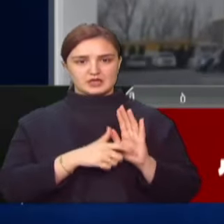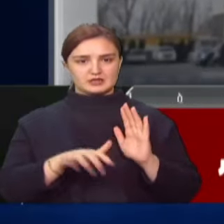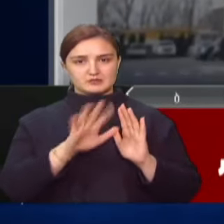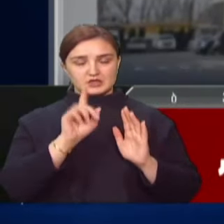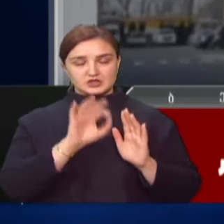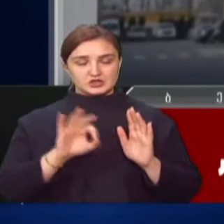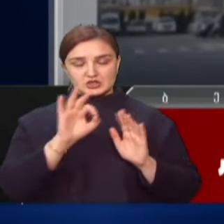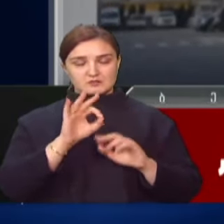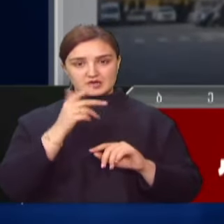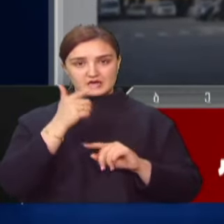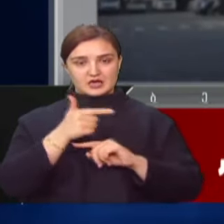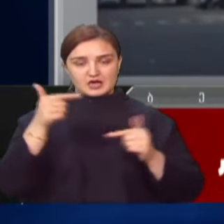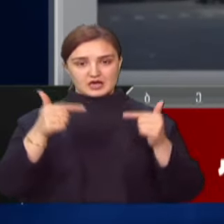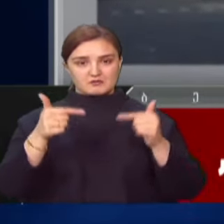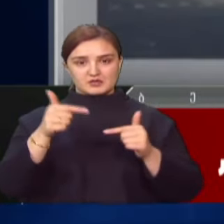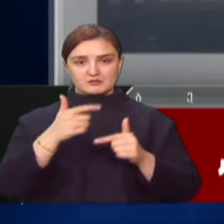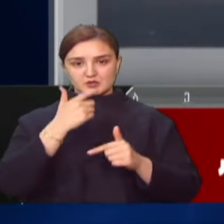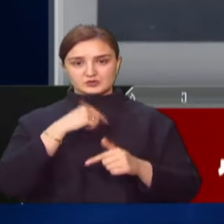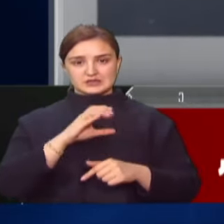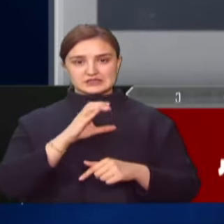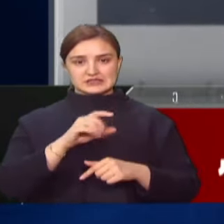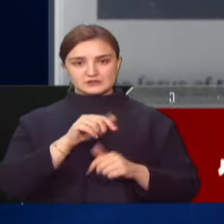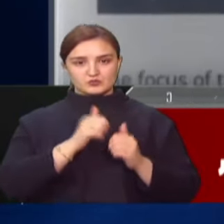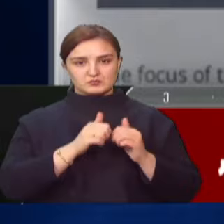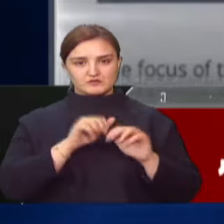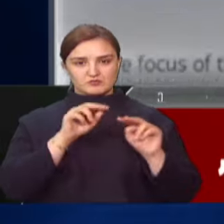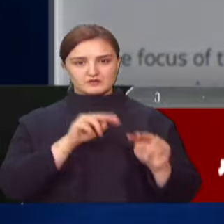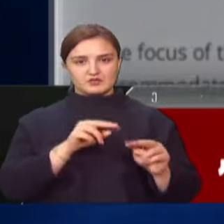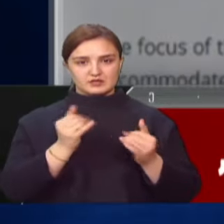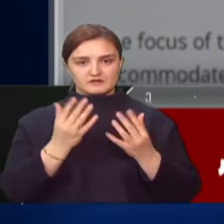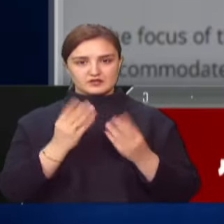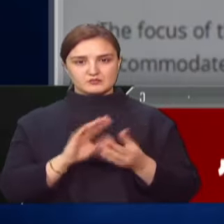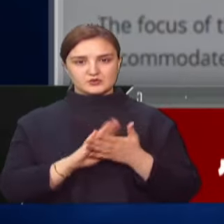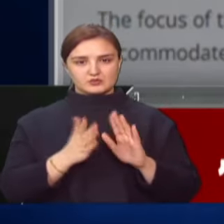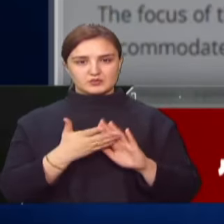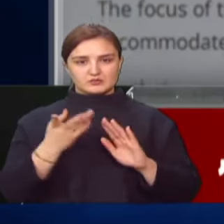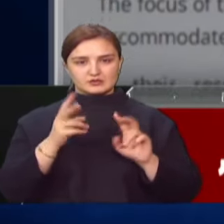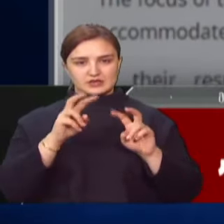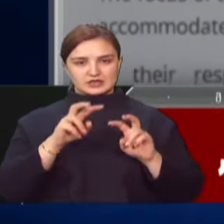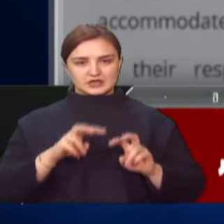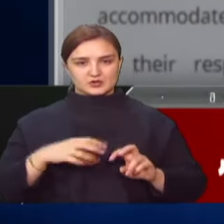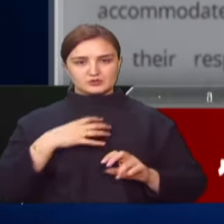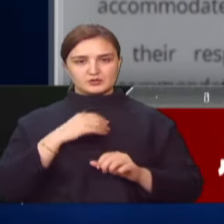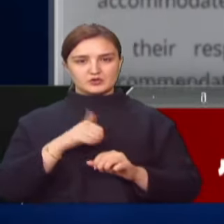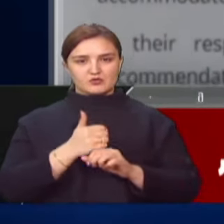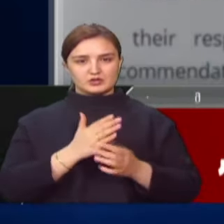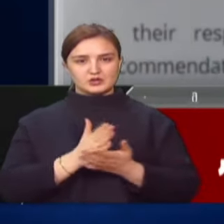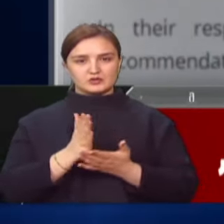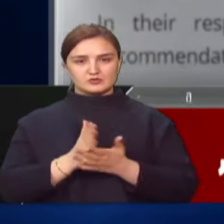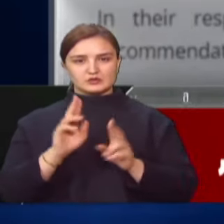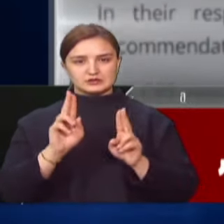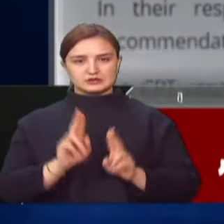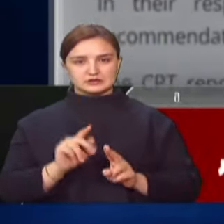სათვალთვალო კამერების არსებობას, განსაკუთრებით ბატონის სის მუდმივ მეთვალყურეობას, ამჟამინდელი მდგომარეობა უნდა გადაიხედოს პრიორიტეტული წესით. Მართალია,